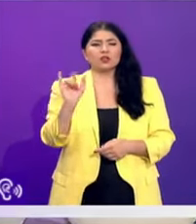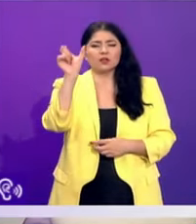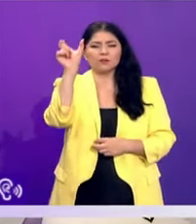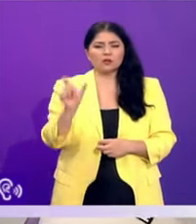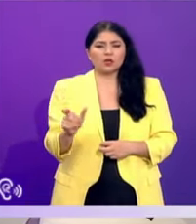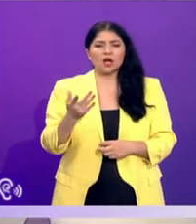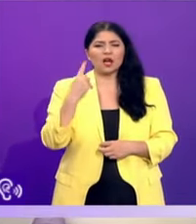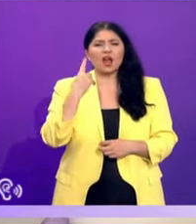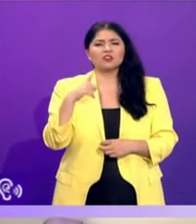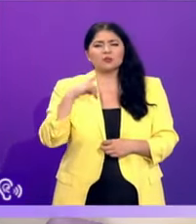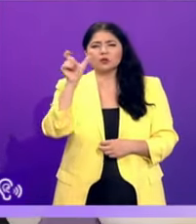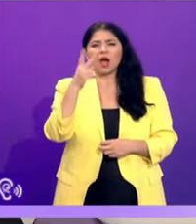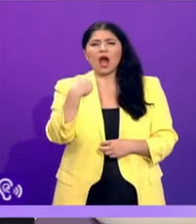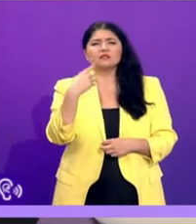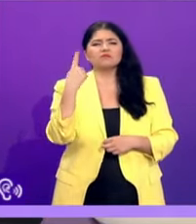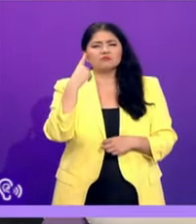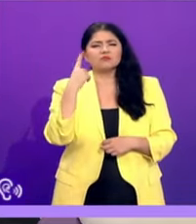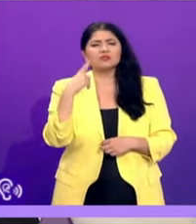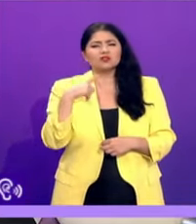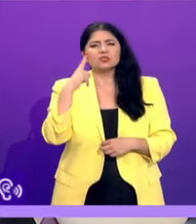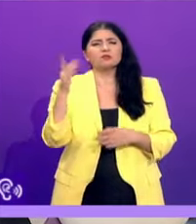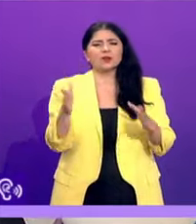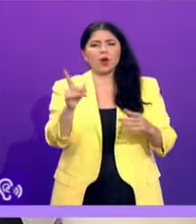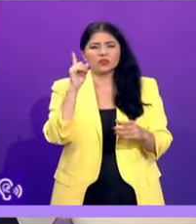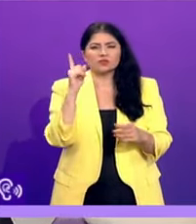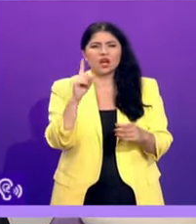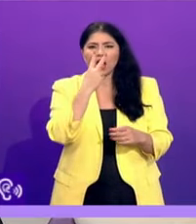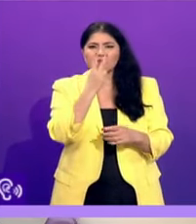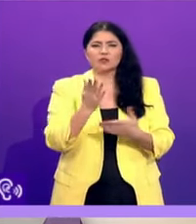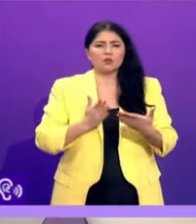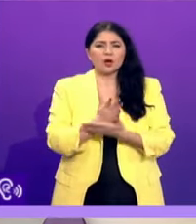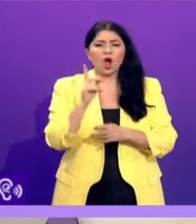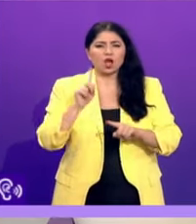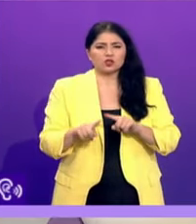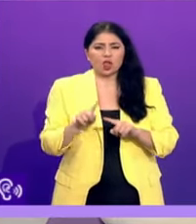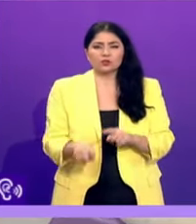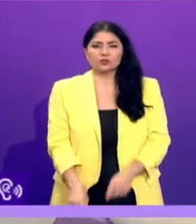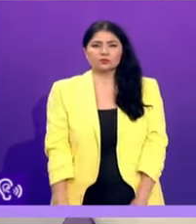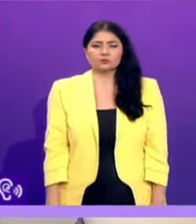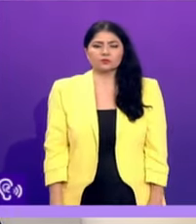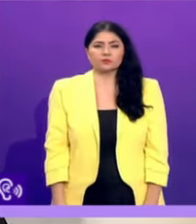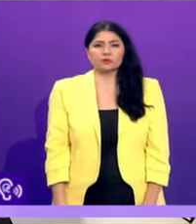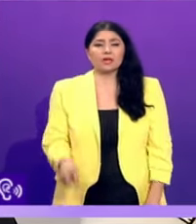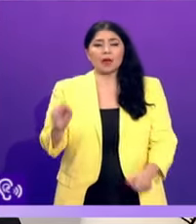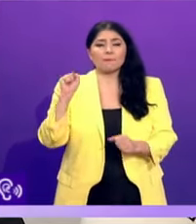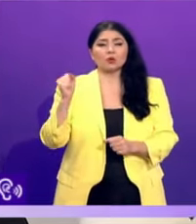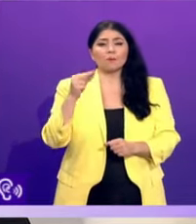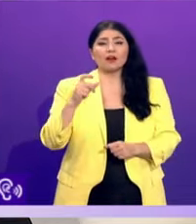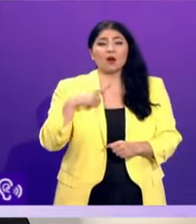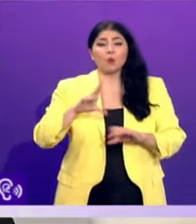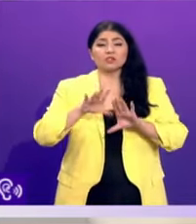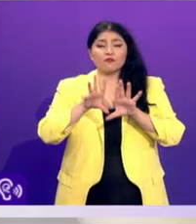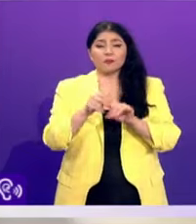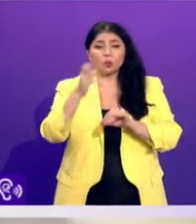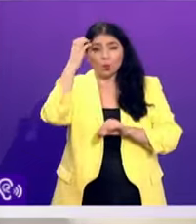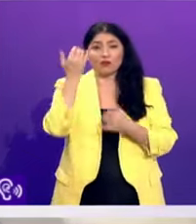dintre dumneavoastră, care a prins acele vremuri, cred că vedeți acest film de fiecare dată, aceeași aroganță. Partidului Național Liberal în guvern în momentul de față,